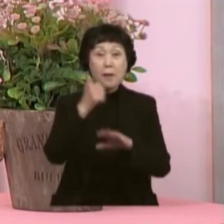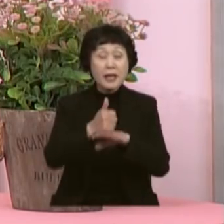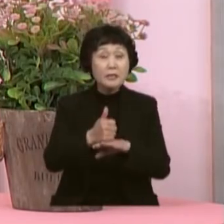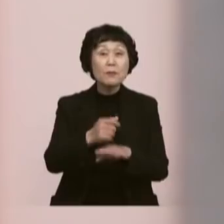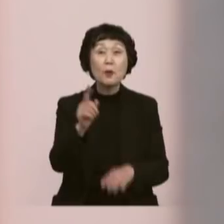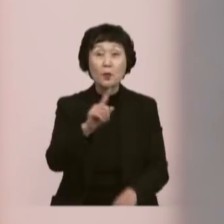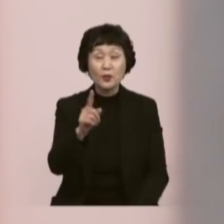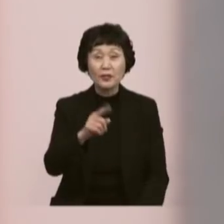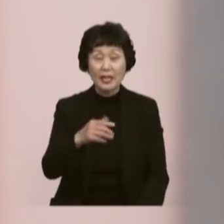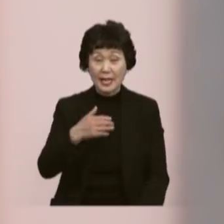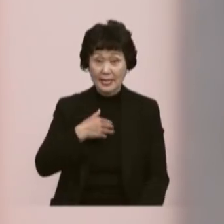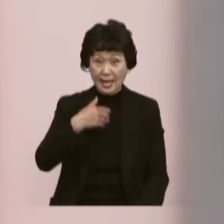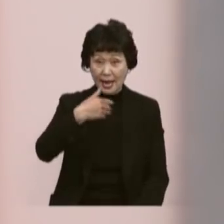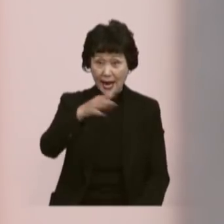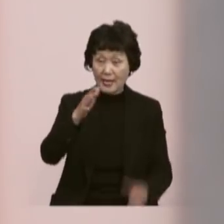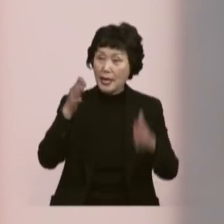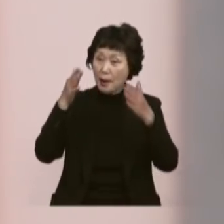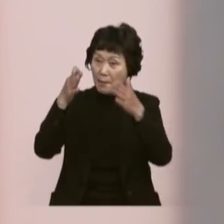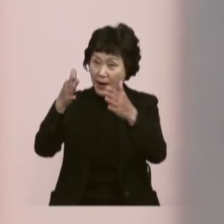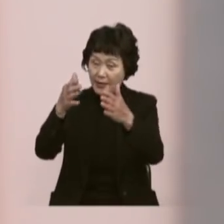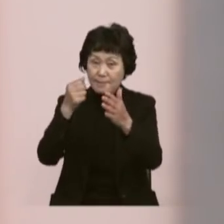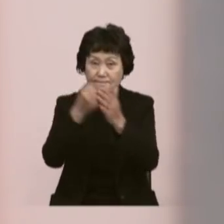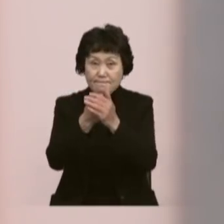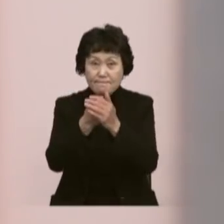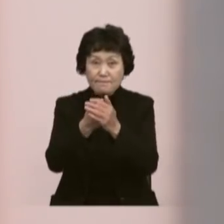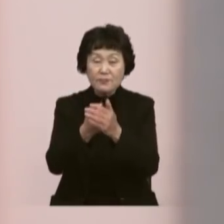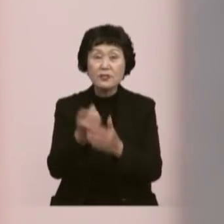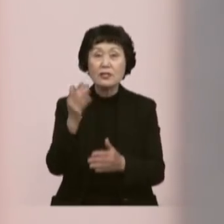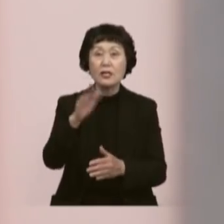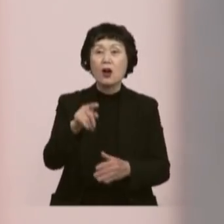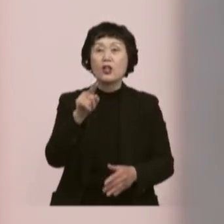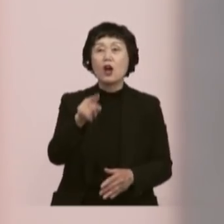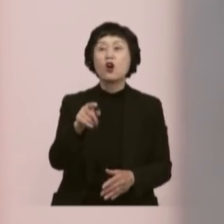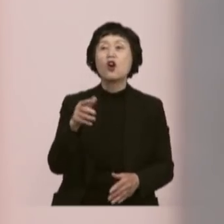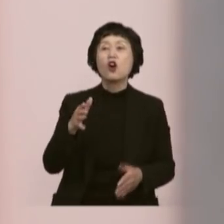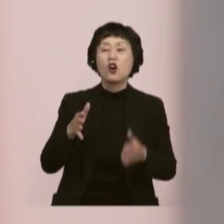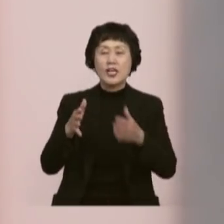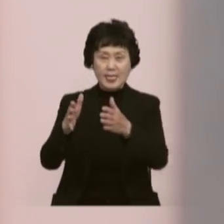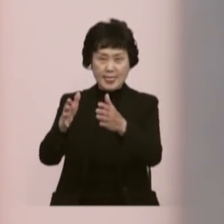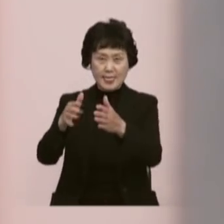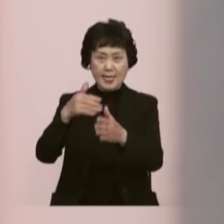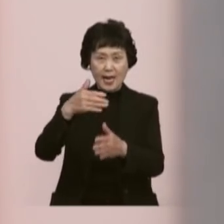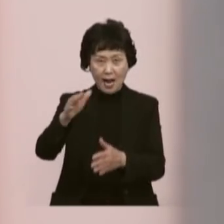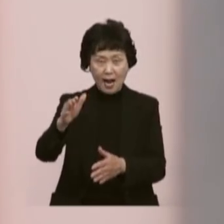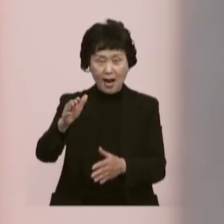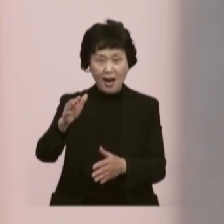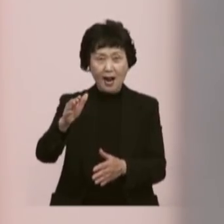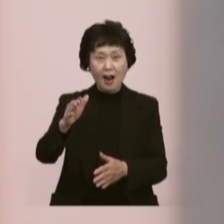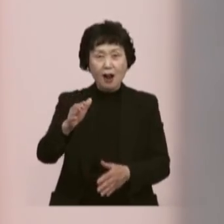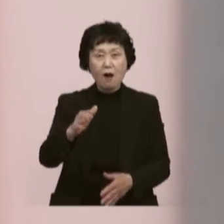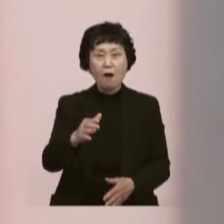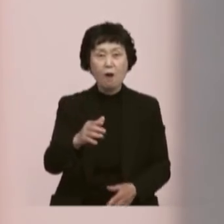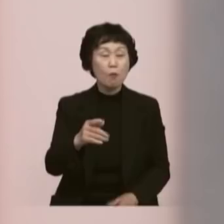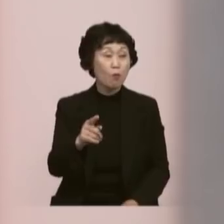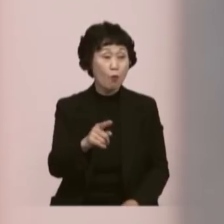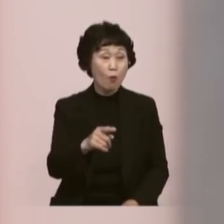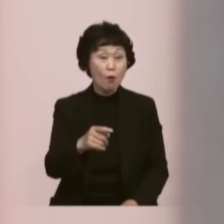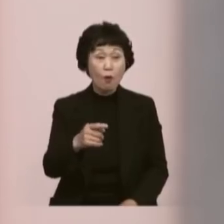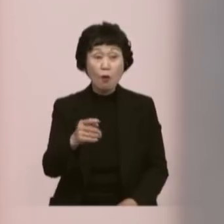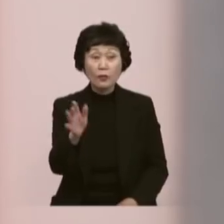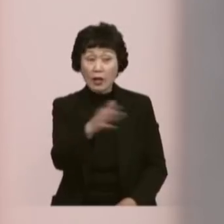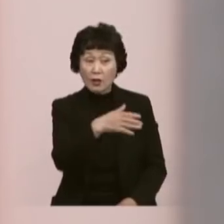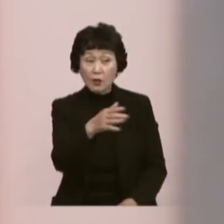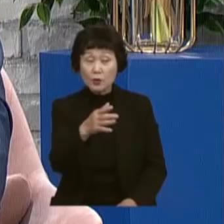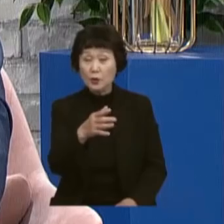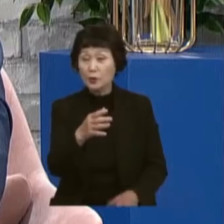뭔데? 내가 가야 되는 방향이 정해지니까 그냥 오로지 그 길을 가야 되겠다는 생각에 배는 게 없더라고요. 그러니까 아, 저는 네. 눈에 배는